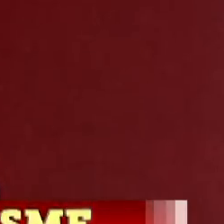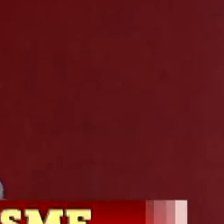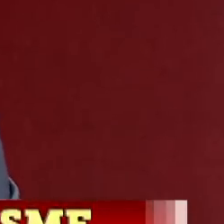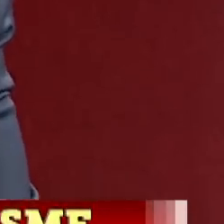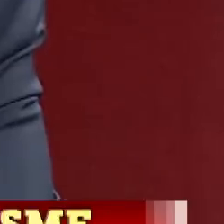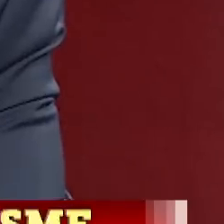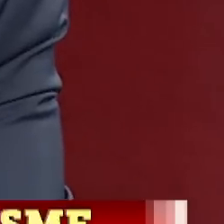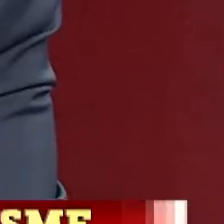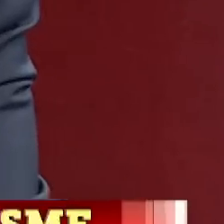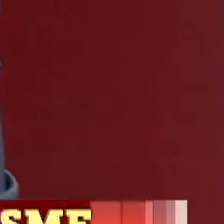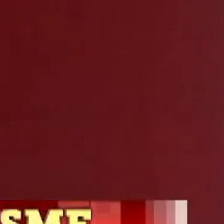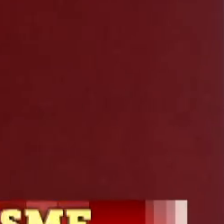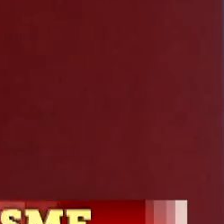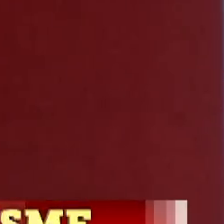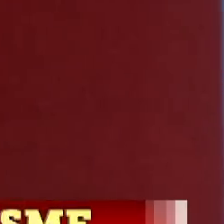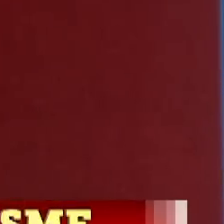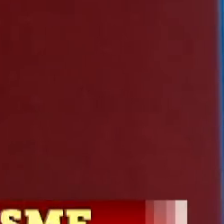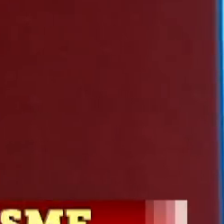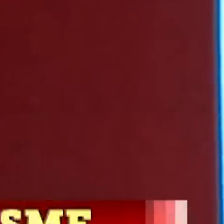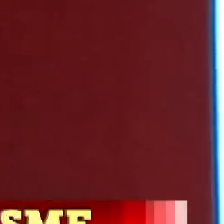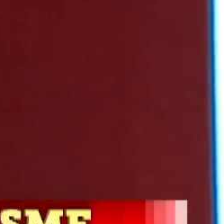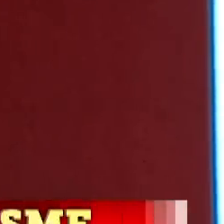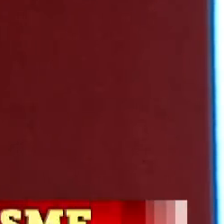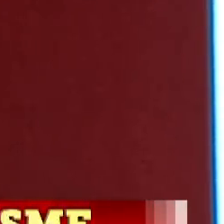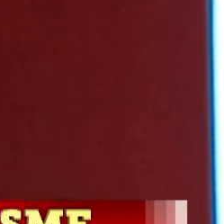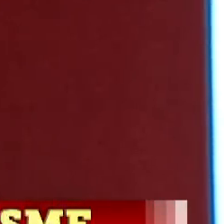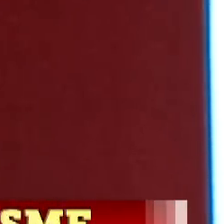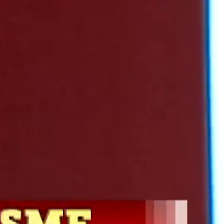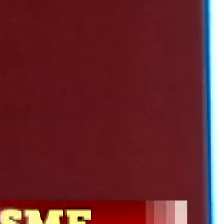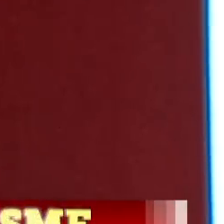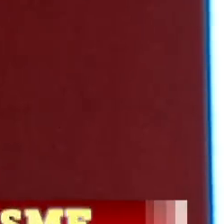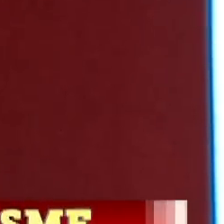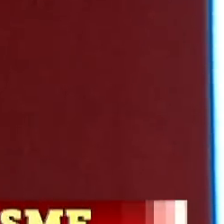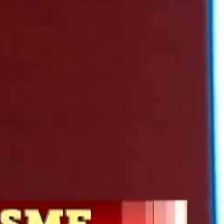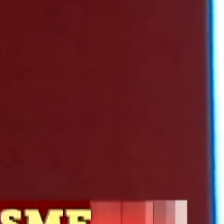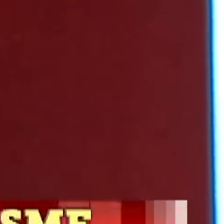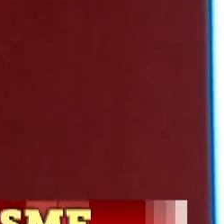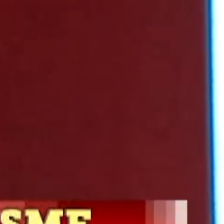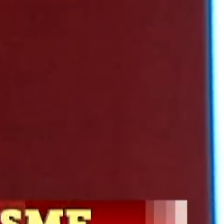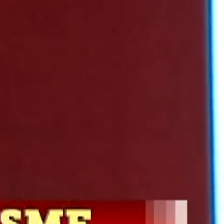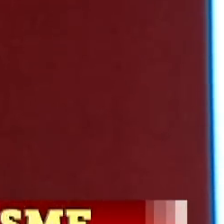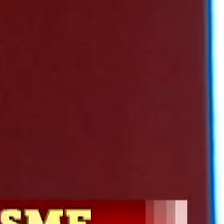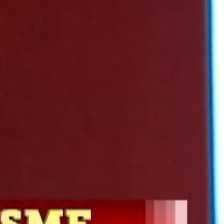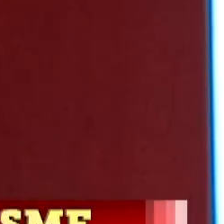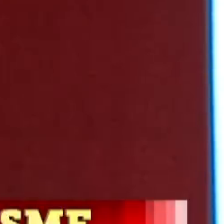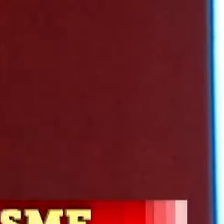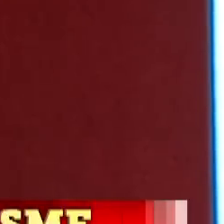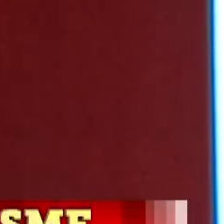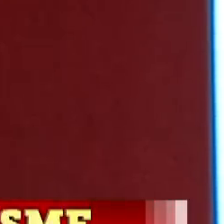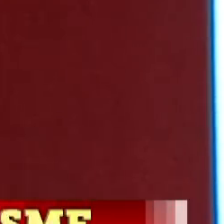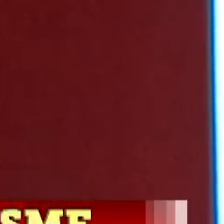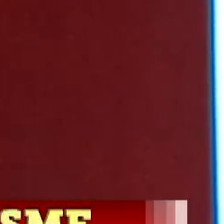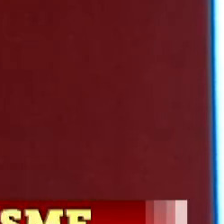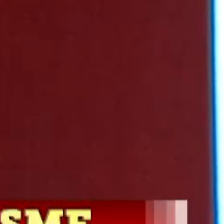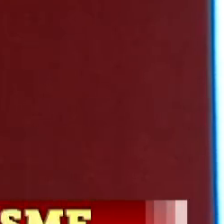Keşke bir hukuk davası olsaydı, doğru, çok doğru. Türkiye'de maalesef bunu üzülerek söylüyorum,